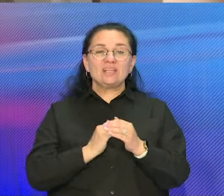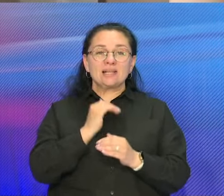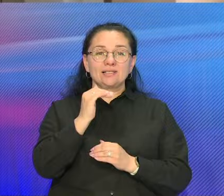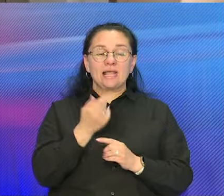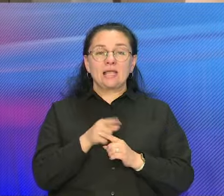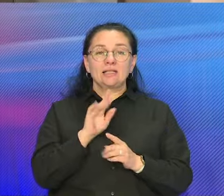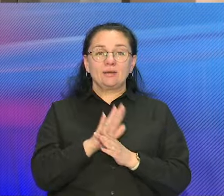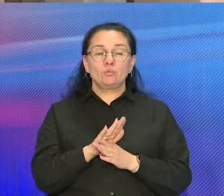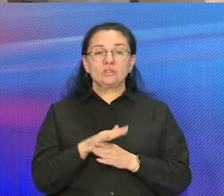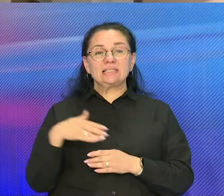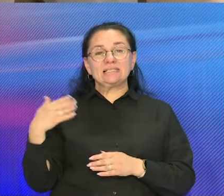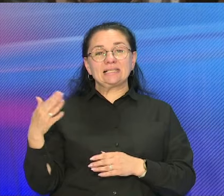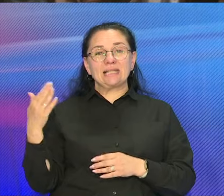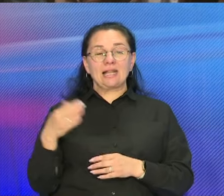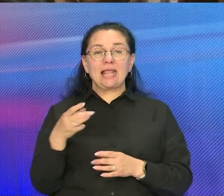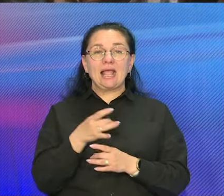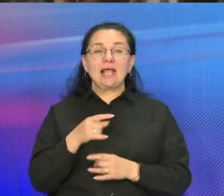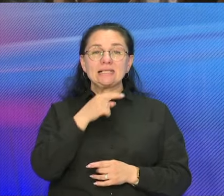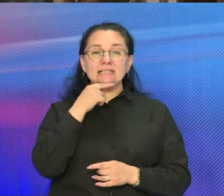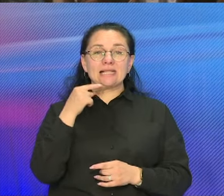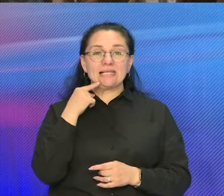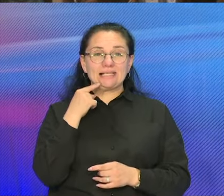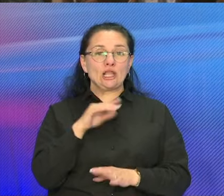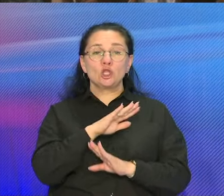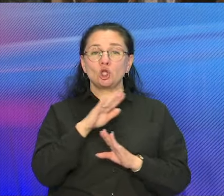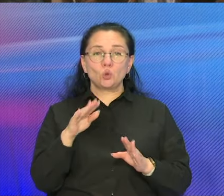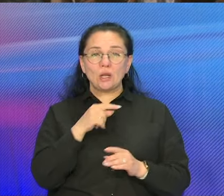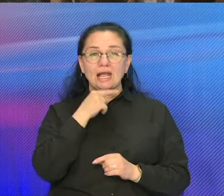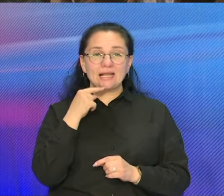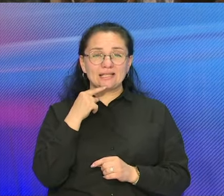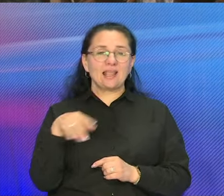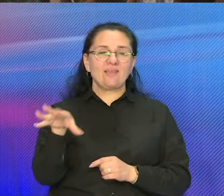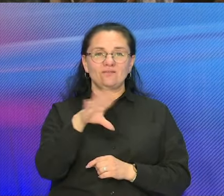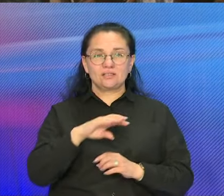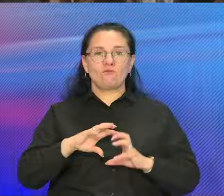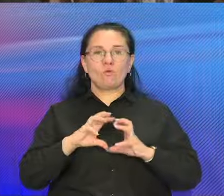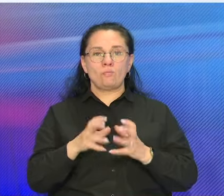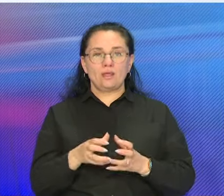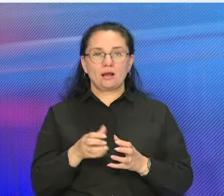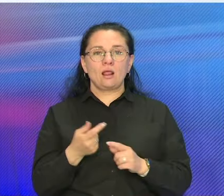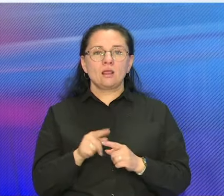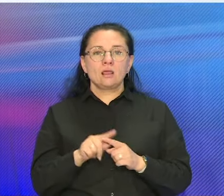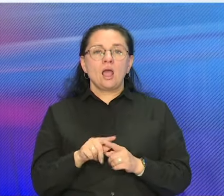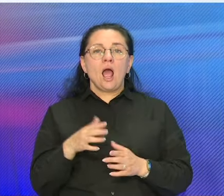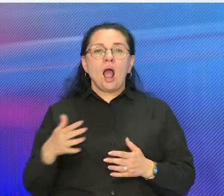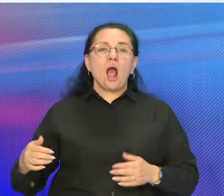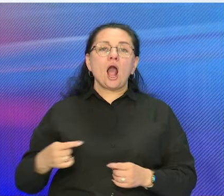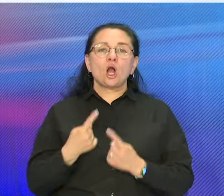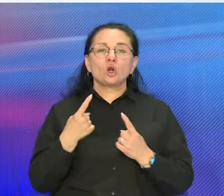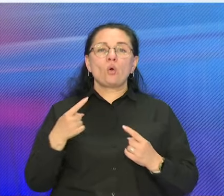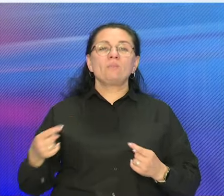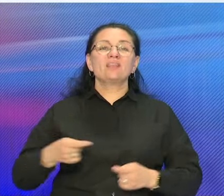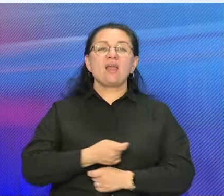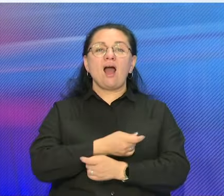спрос со стороны, наверное, региона Российской Федерации Но не только Российской Федерации и всего мира А в первую очередь через вот этот широкий охват аудитории Именно